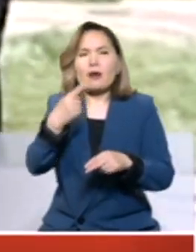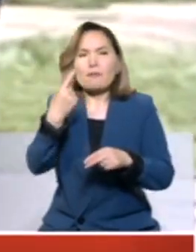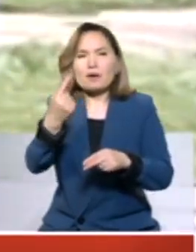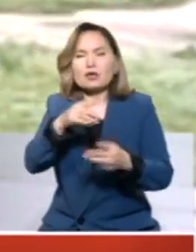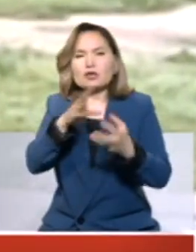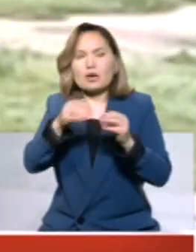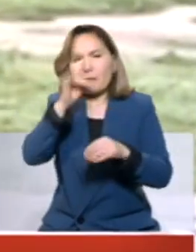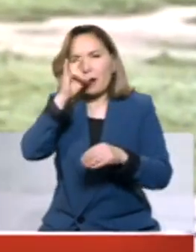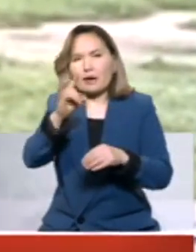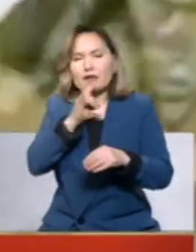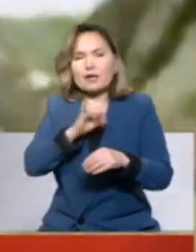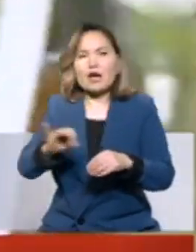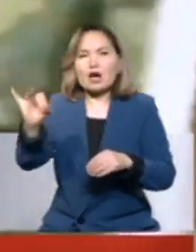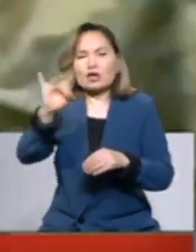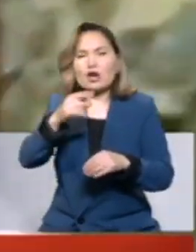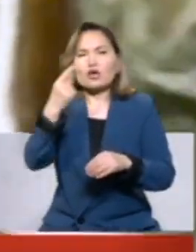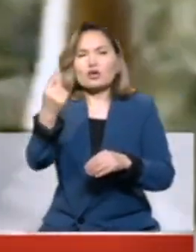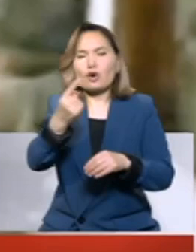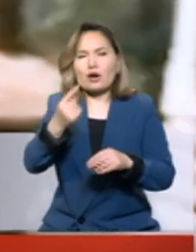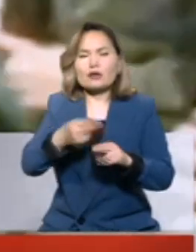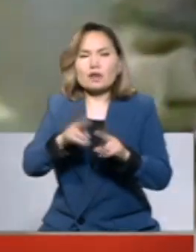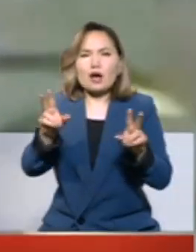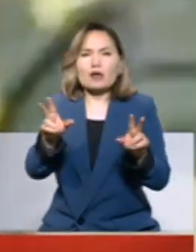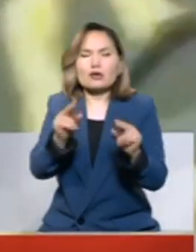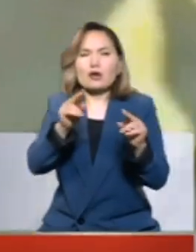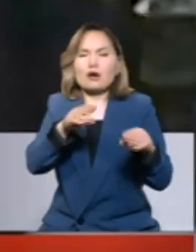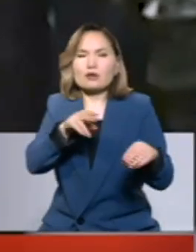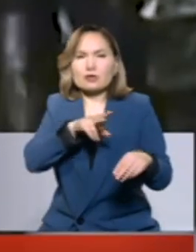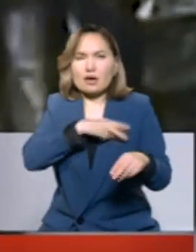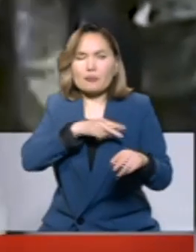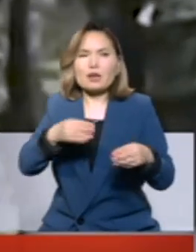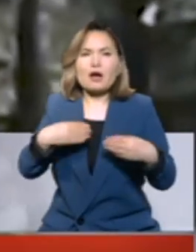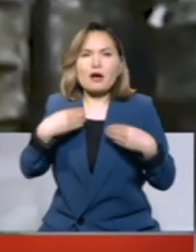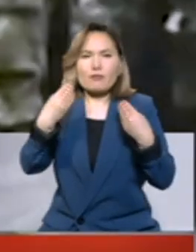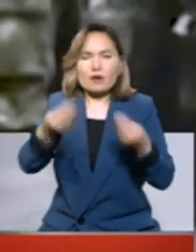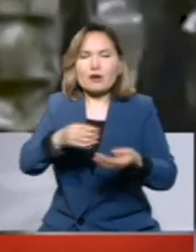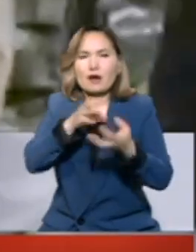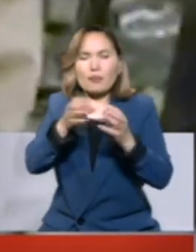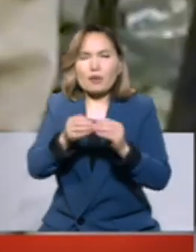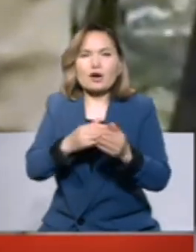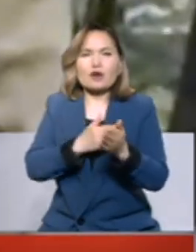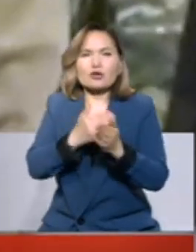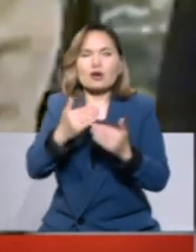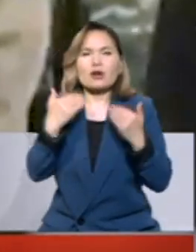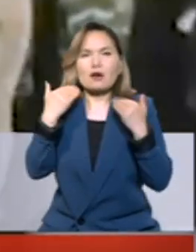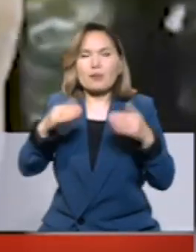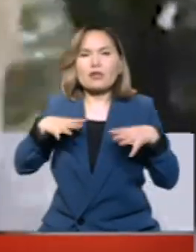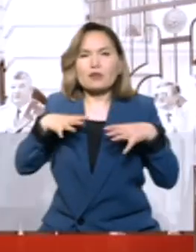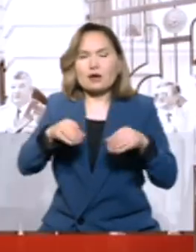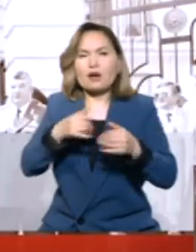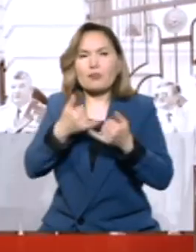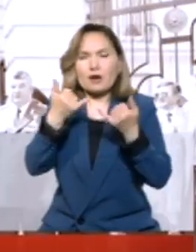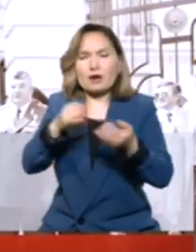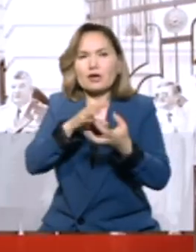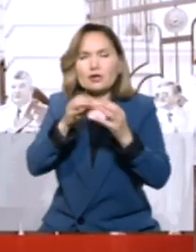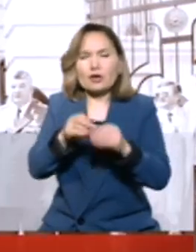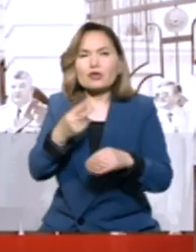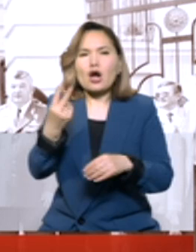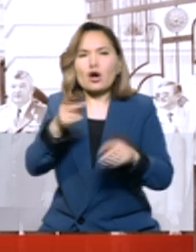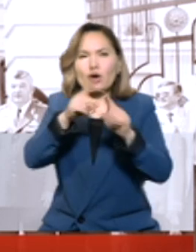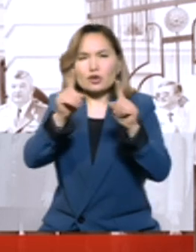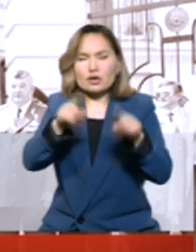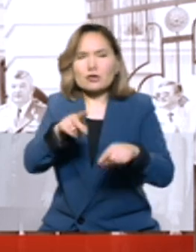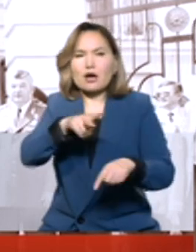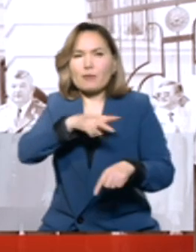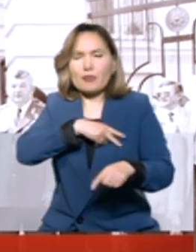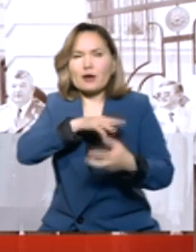берілген, Қазақстан тарихындағы тұңғыш табысталған халық қаһарманы деген ең жоғарғы награда. Батыр қос жұлдызды өмірінің